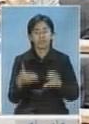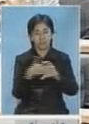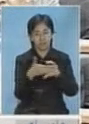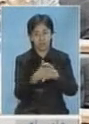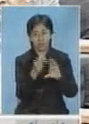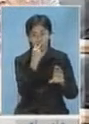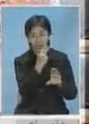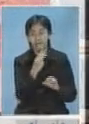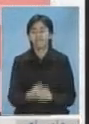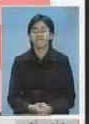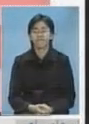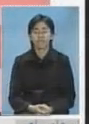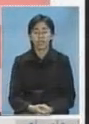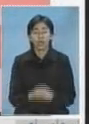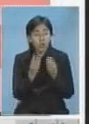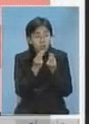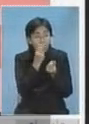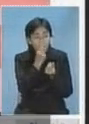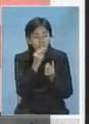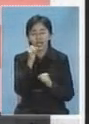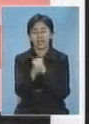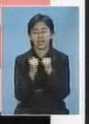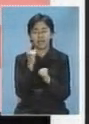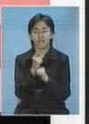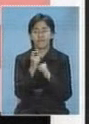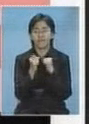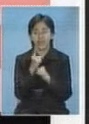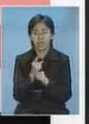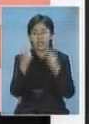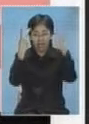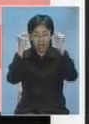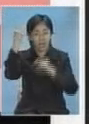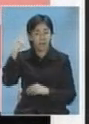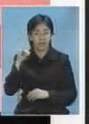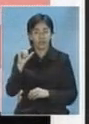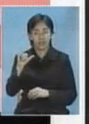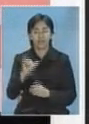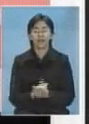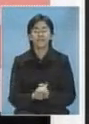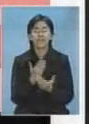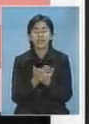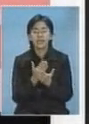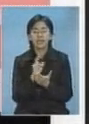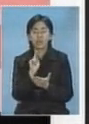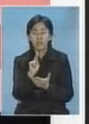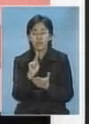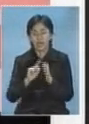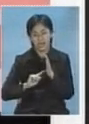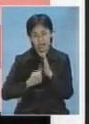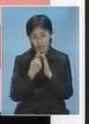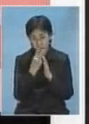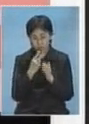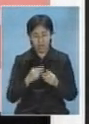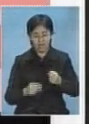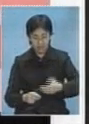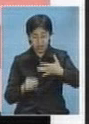เชิญครับตัวเลขที่ขึ้นนะครับ1ปีของท่านนายกรัฐมนตรียิ่งลักษณ์ชินวัตรครับท่านกู้เงินนี่ผมขอเริ่มจากท้ายตาราง